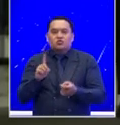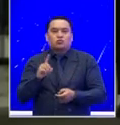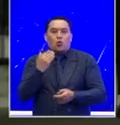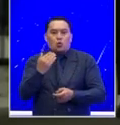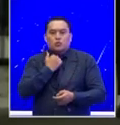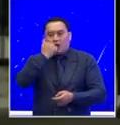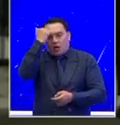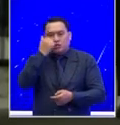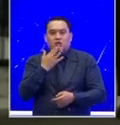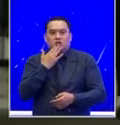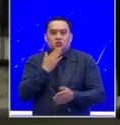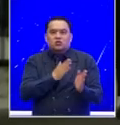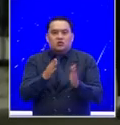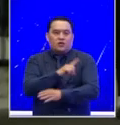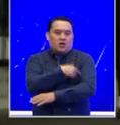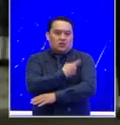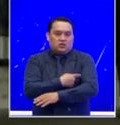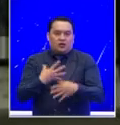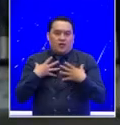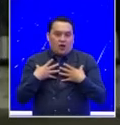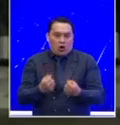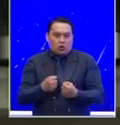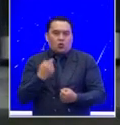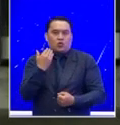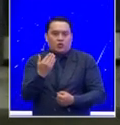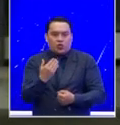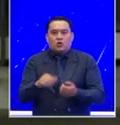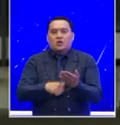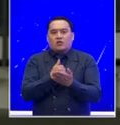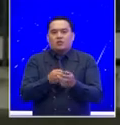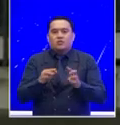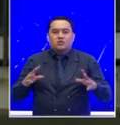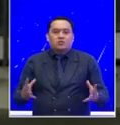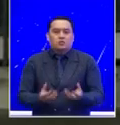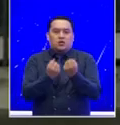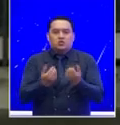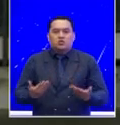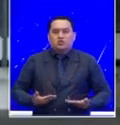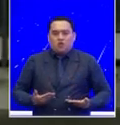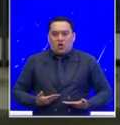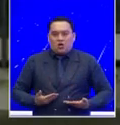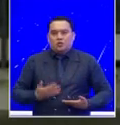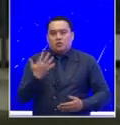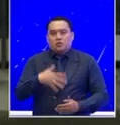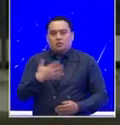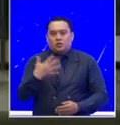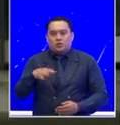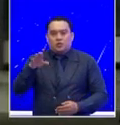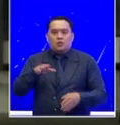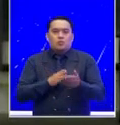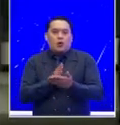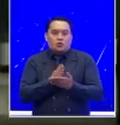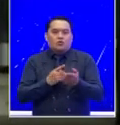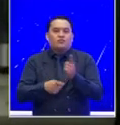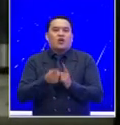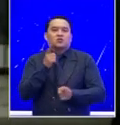Он благодарит национальную систему здравоохранения, которая, по словам премьера, спасла ему жизнь. Далее 55-летний политик